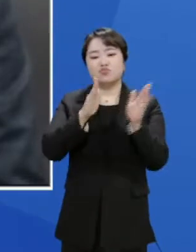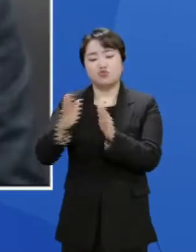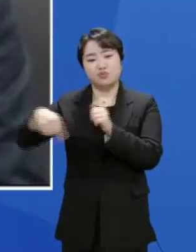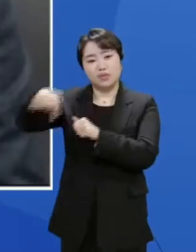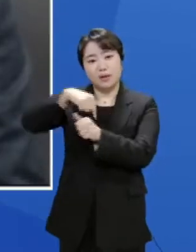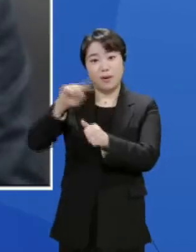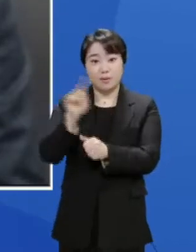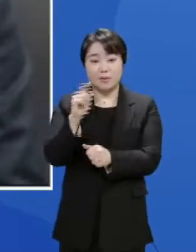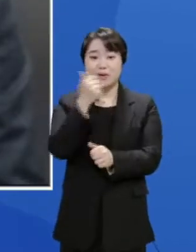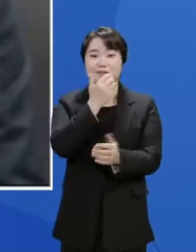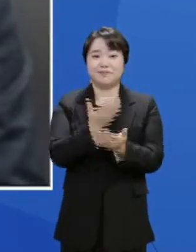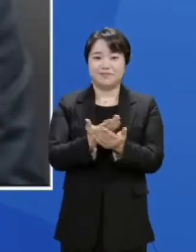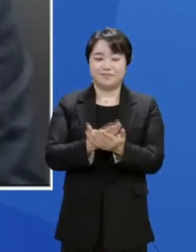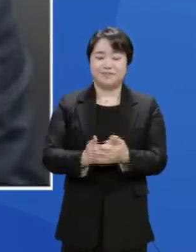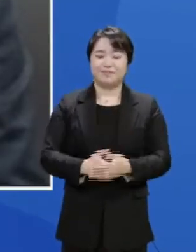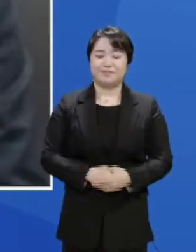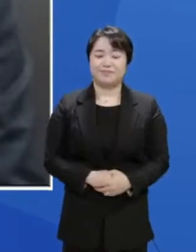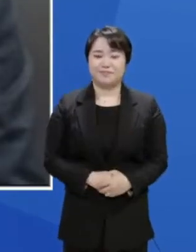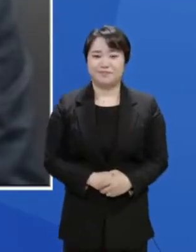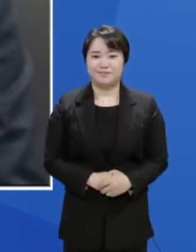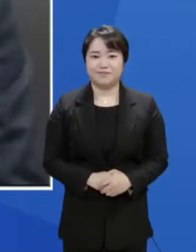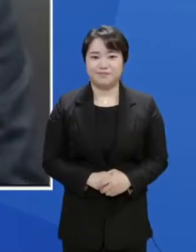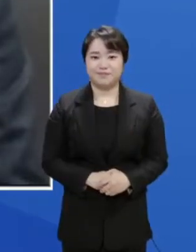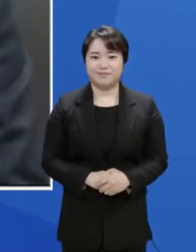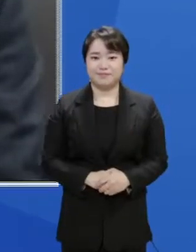상황은 어떻습니까?